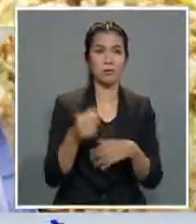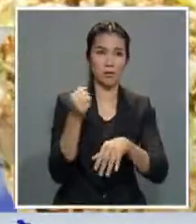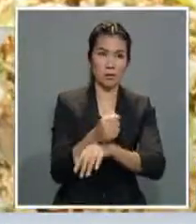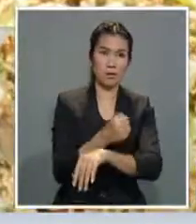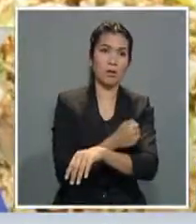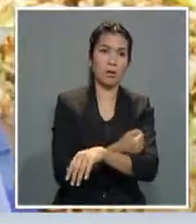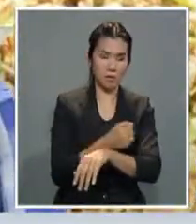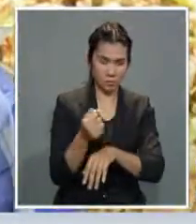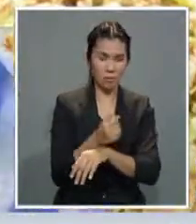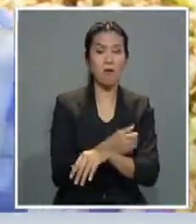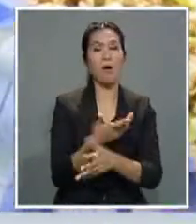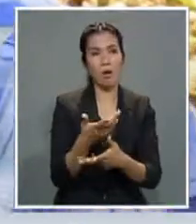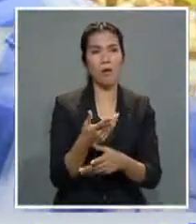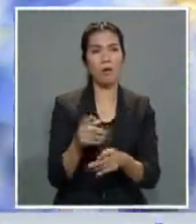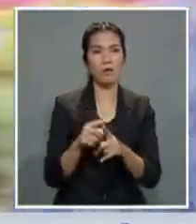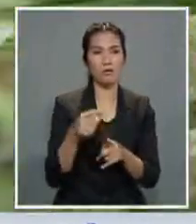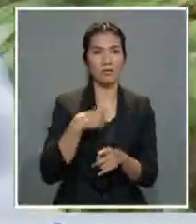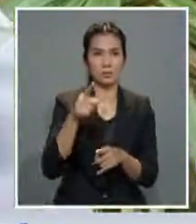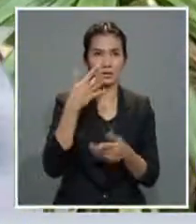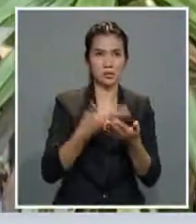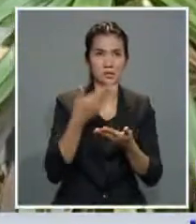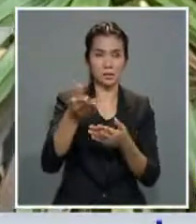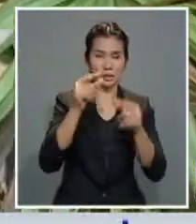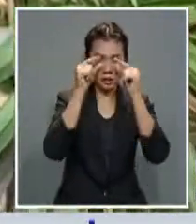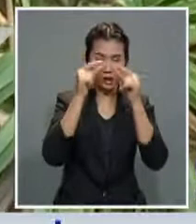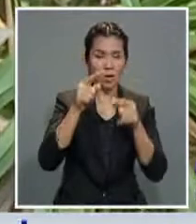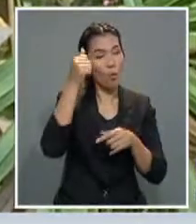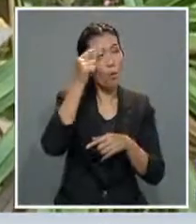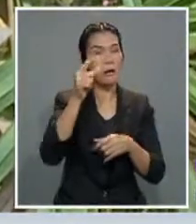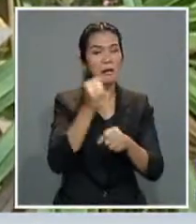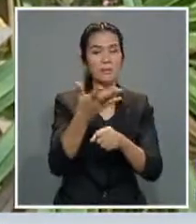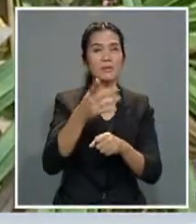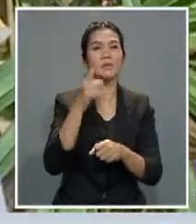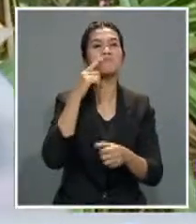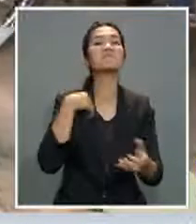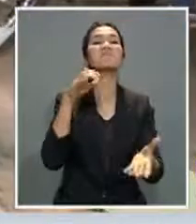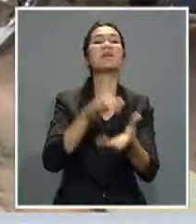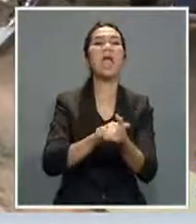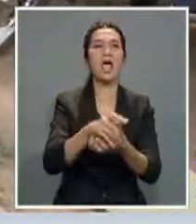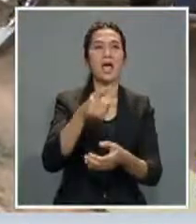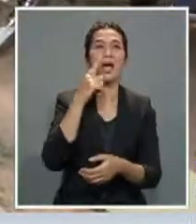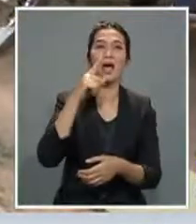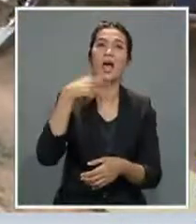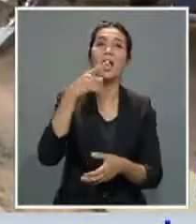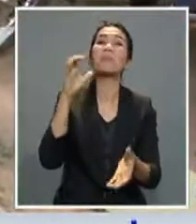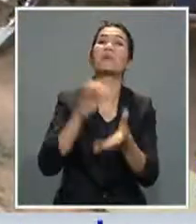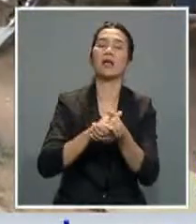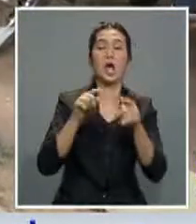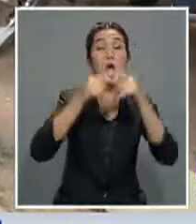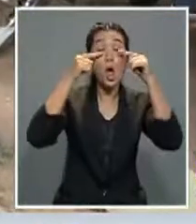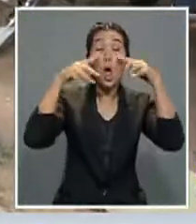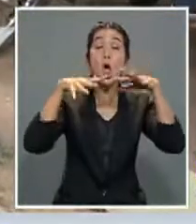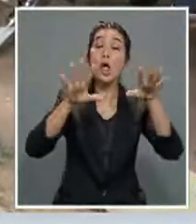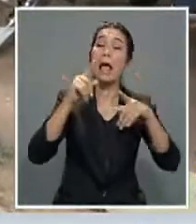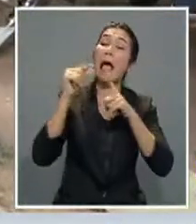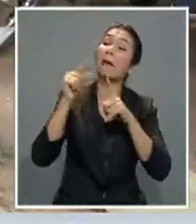คร ับพอเอาไปซื้อขนตาติดตาคุณแล้ววันๆไม่ทำอะไรผู้ใหญ ่ เมียผมเนี่ยไม่ทำอะไรหรอก ใครนะ ติดแต่ขนตา แล้วใครเ